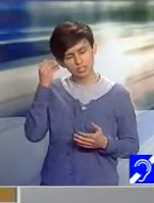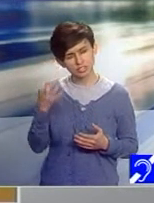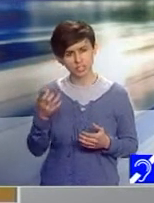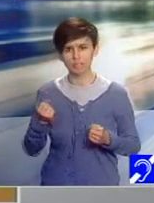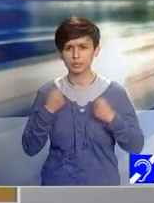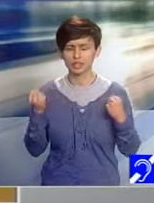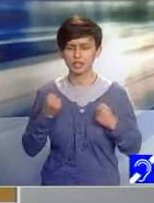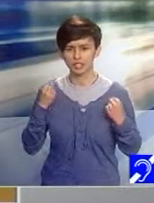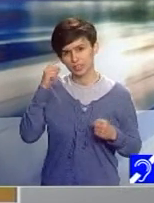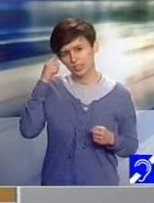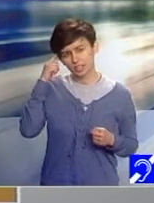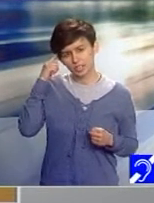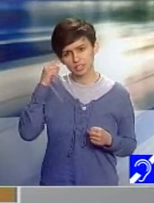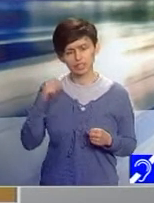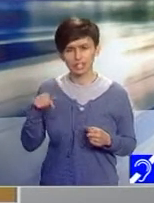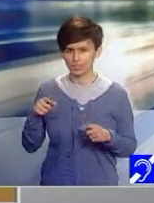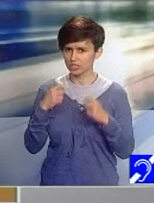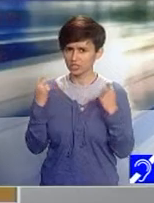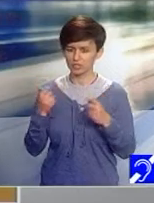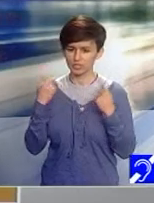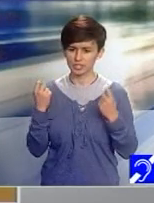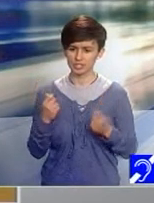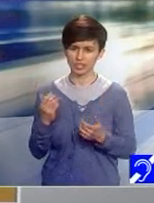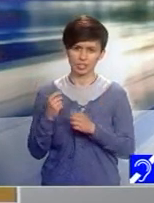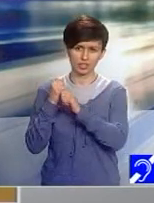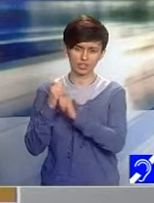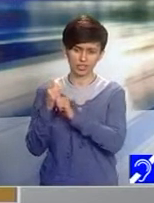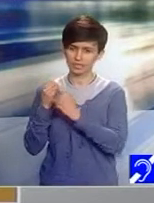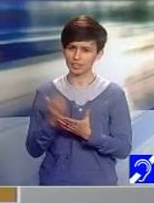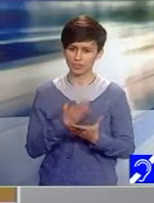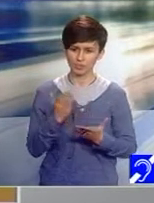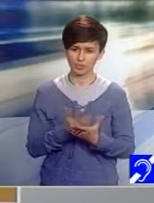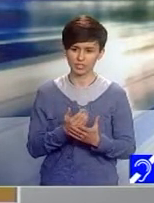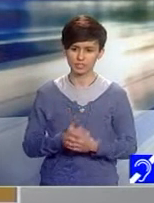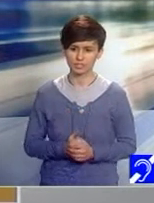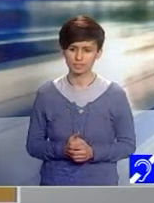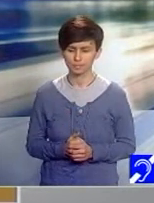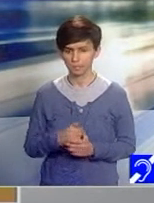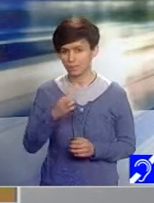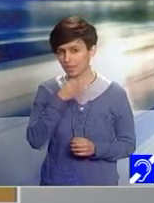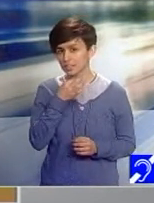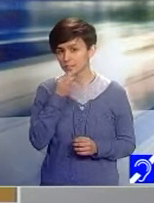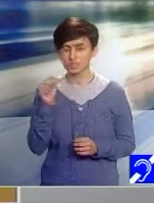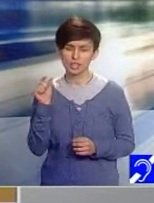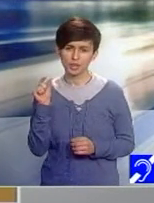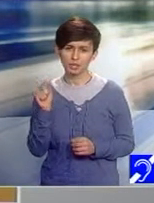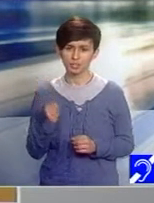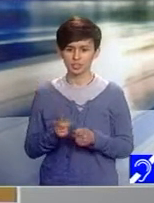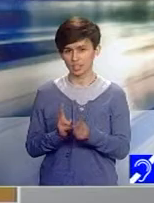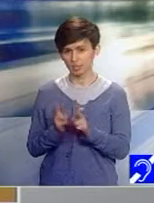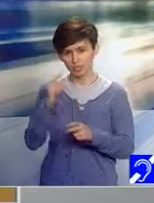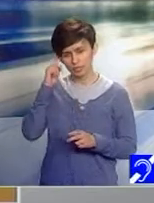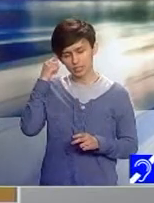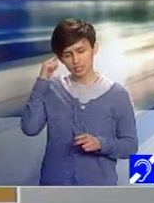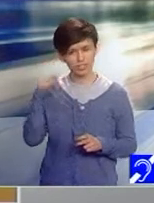activitatea gândită în cadrul festivalului Traista cu povești. Detaliați-ne puțin cum ați gândit